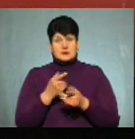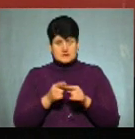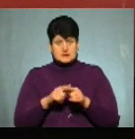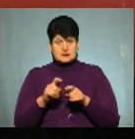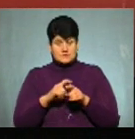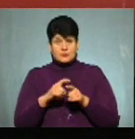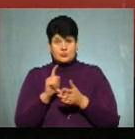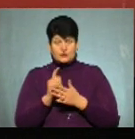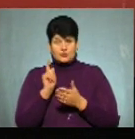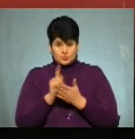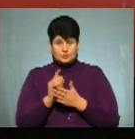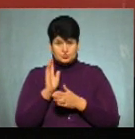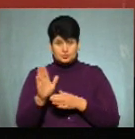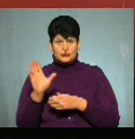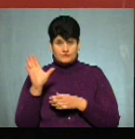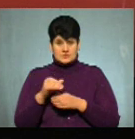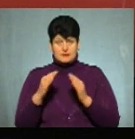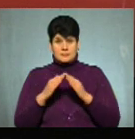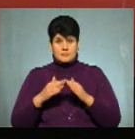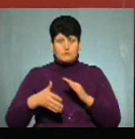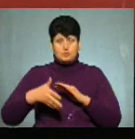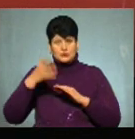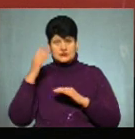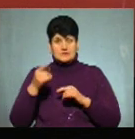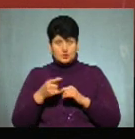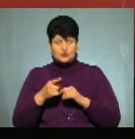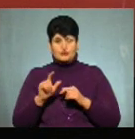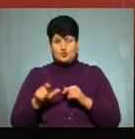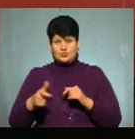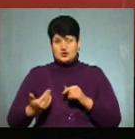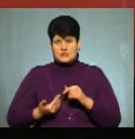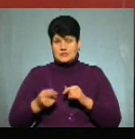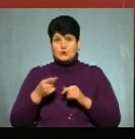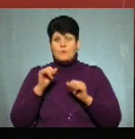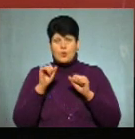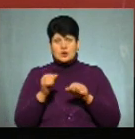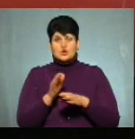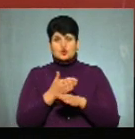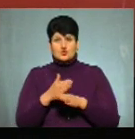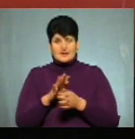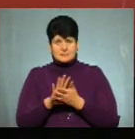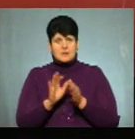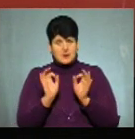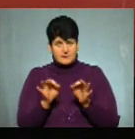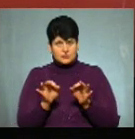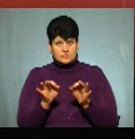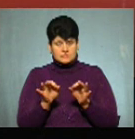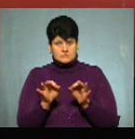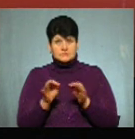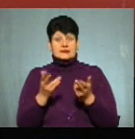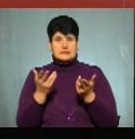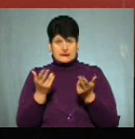у багатоповерхівках Тернополя заради того, щоб люди, жителі Тернополя, могли сортувати сміття, правильно?